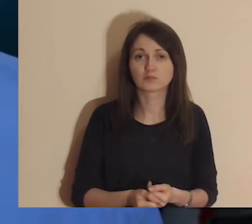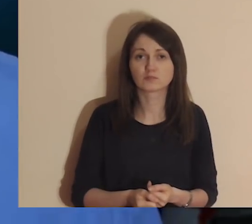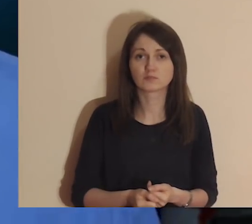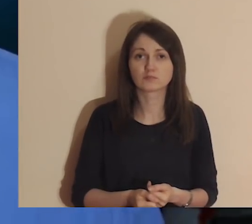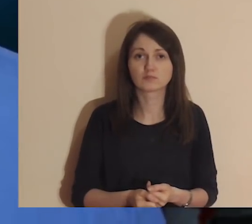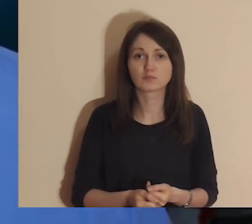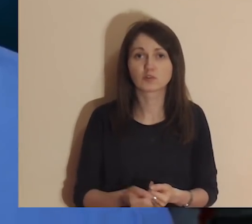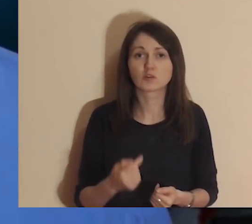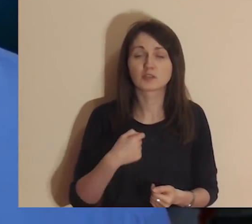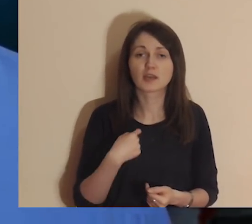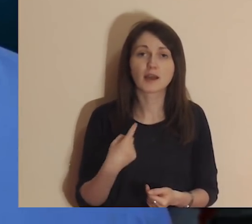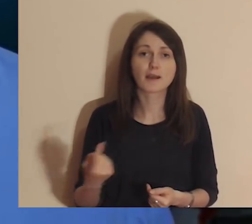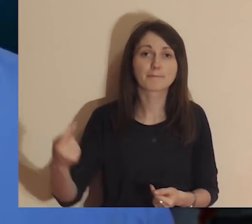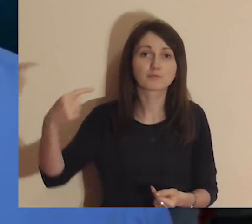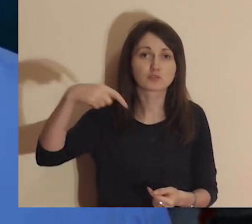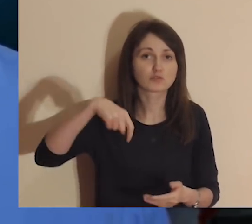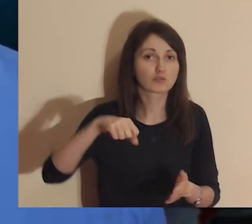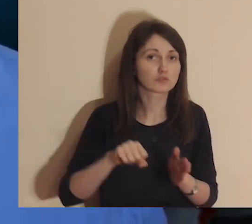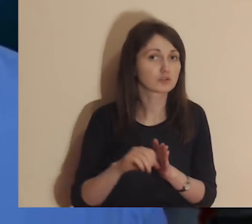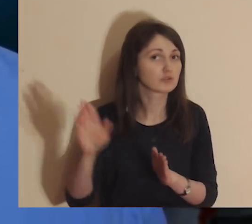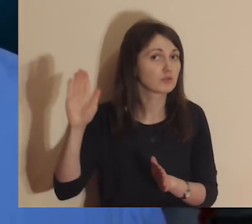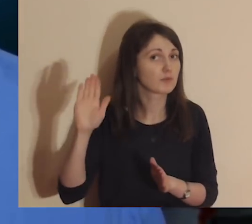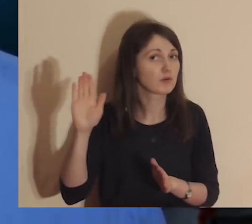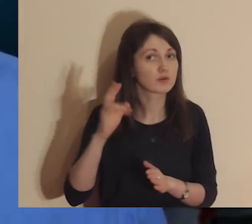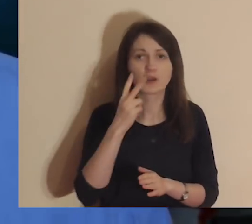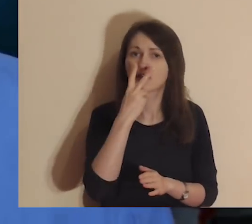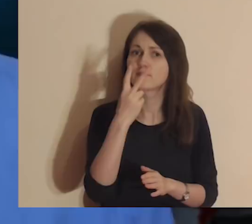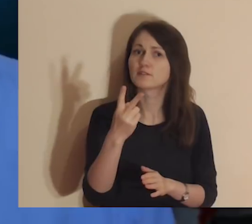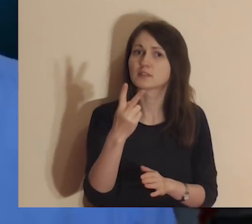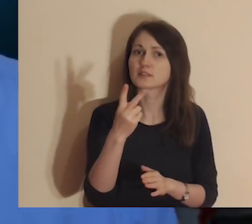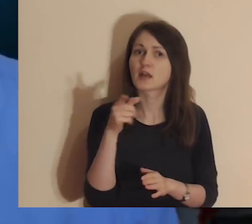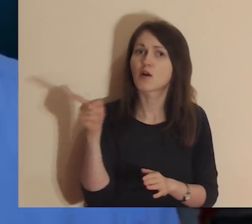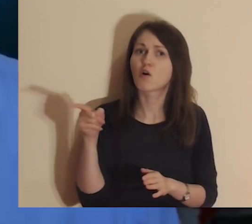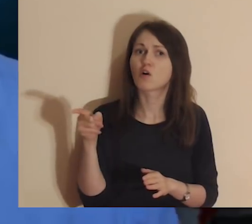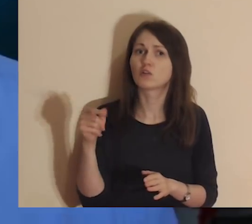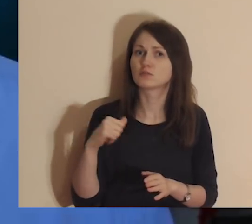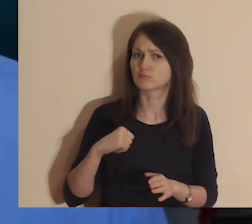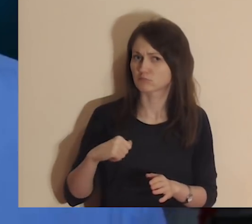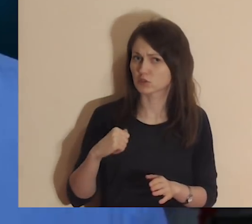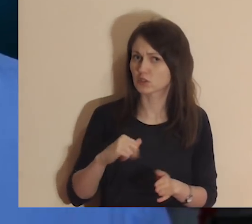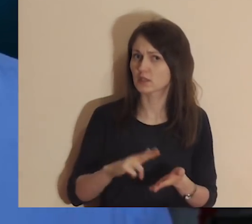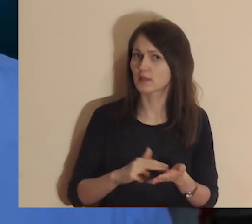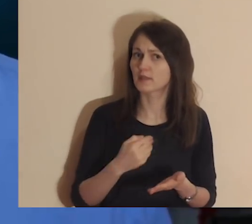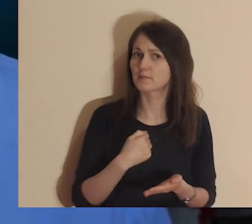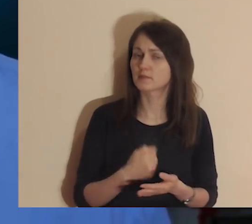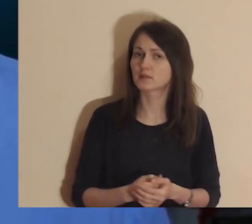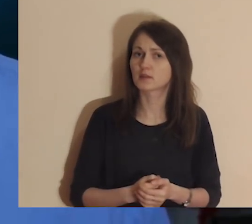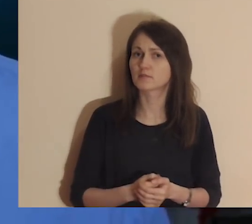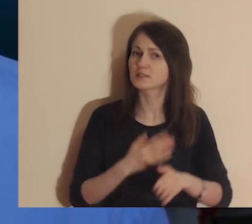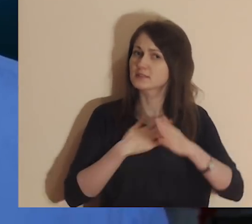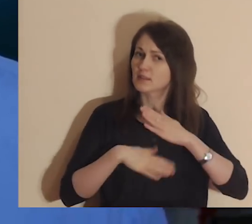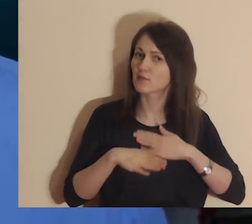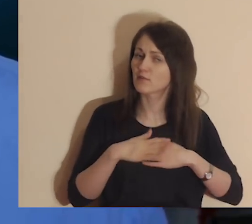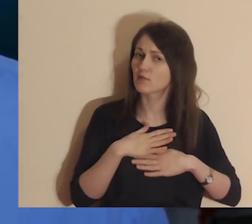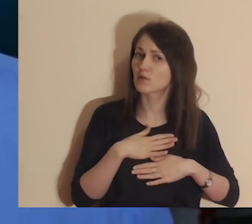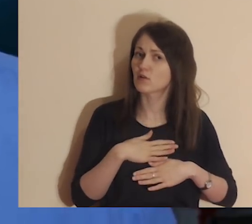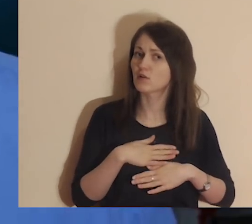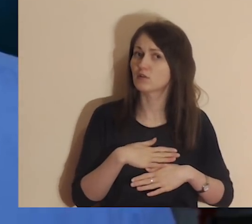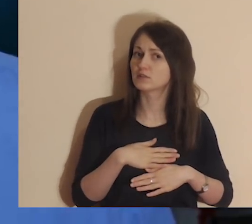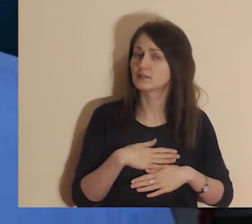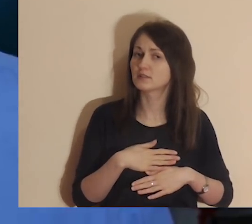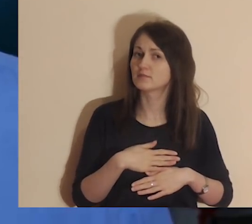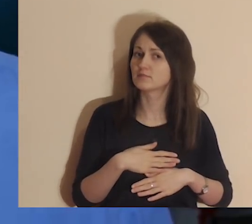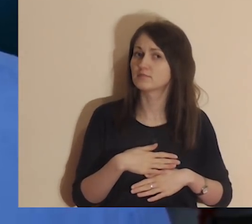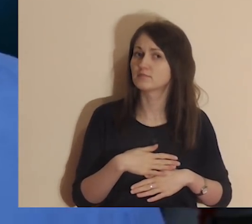jestem. To jest główny przymiot zagubienia. Przychodzę do Boga Ojca i widzę, że On czeka i jest